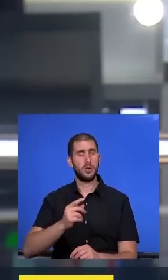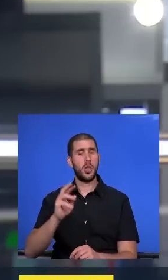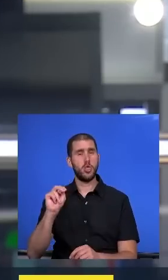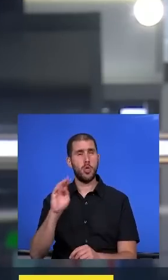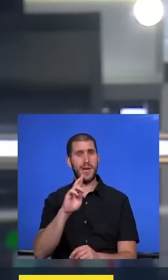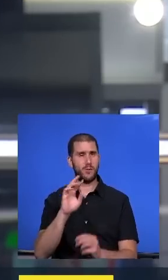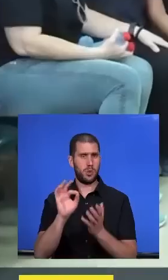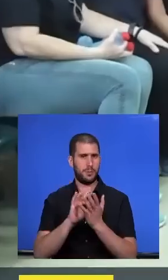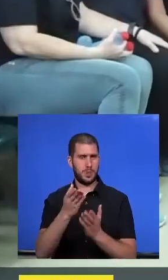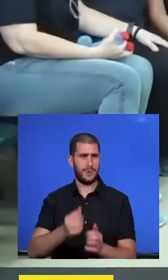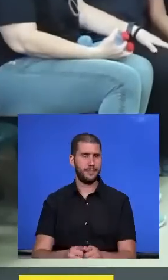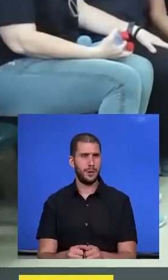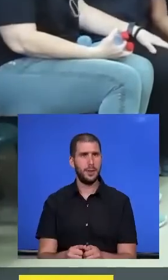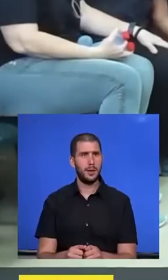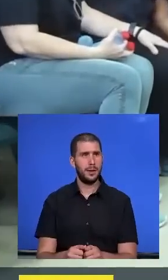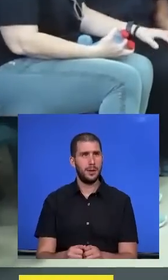הדיווח.